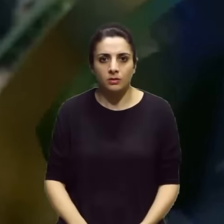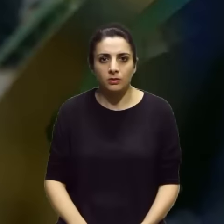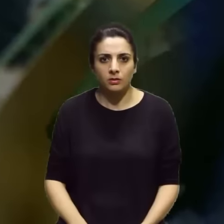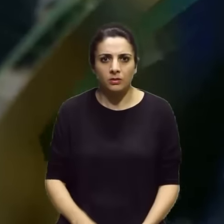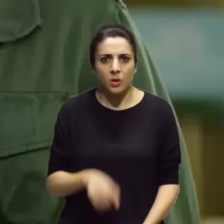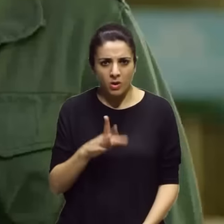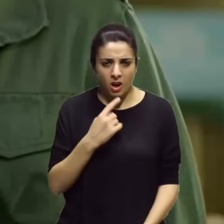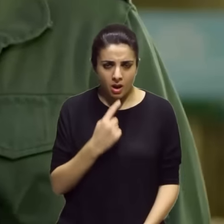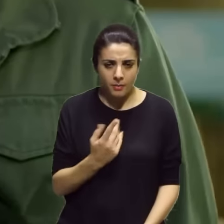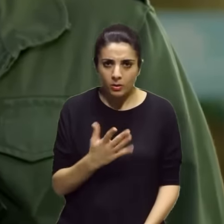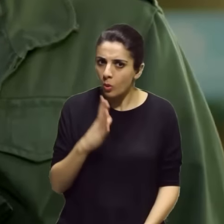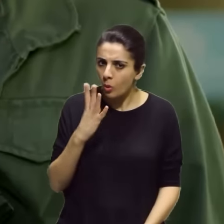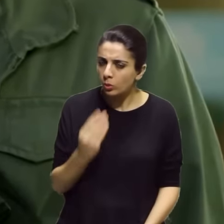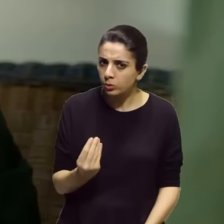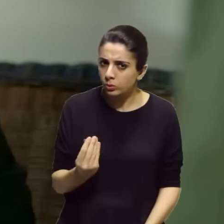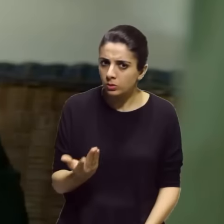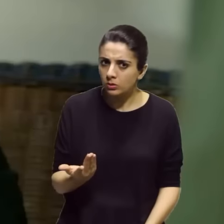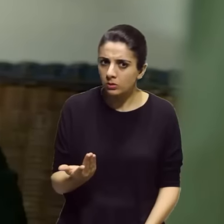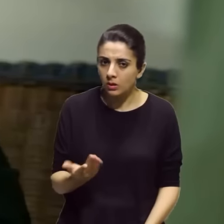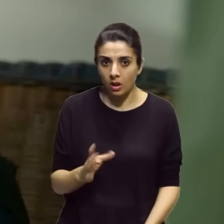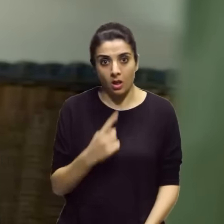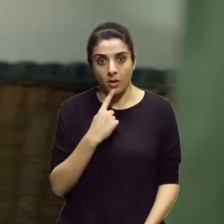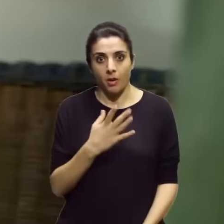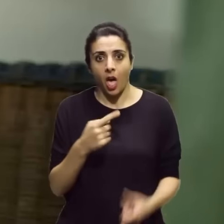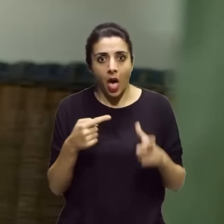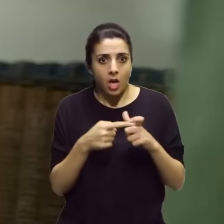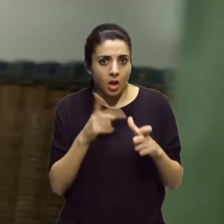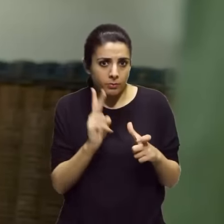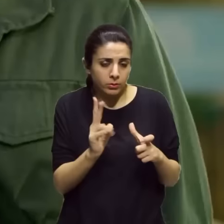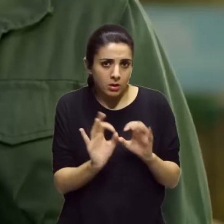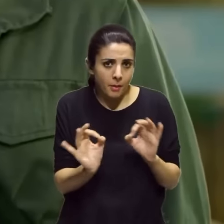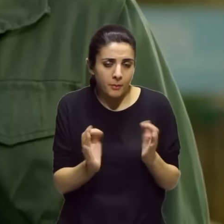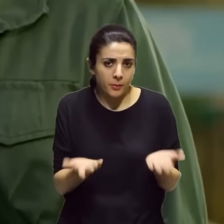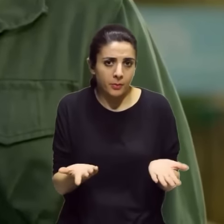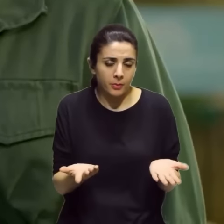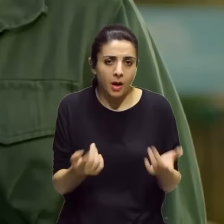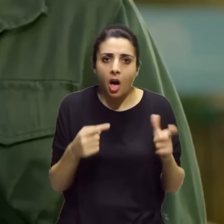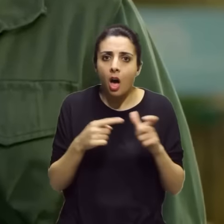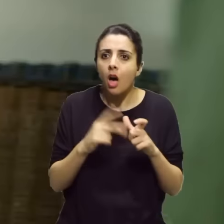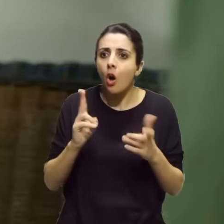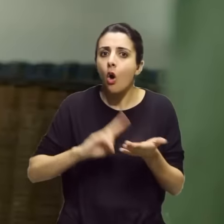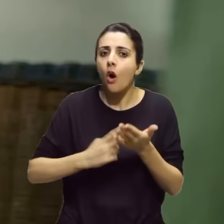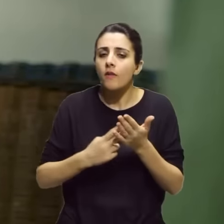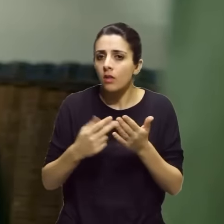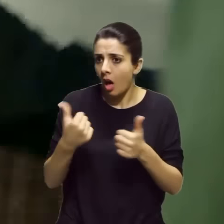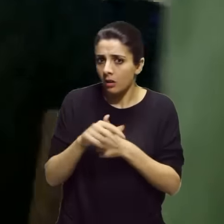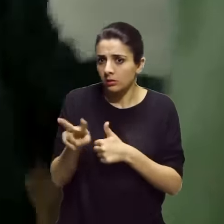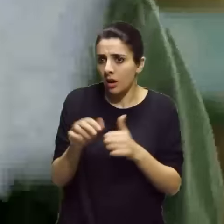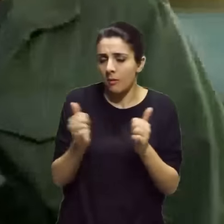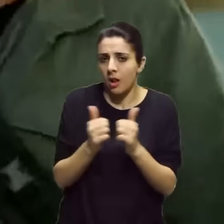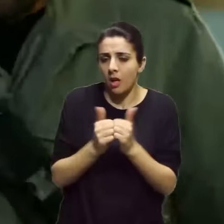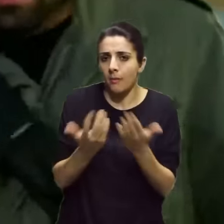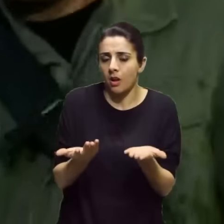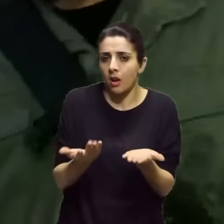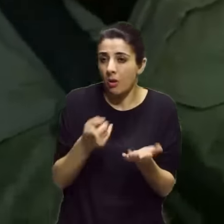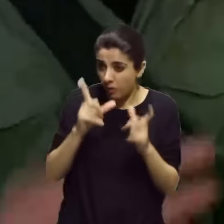Oğlum bu ne? Ne oldu Menteş Bey? Ne demek ne oldu lan? Eda Karatepe bu. Eda köfteci Nail'in karısı salak. Bunu